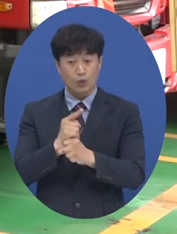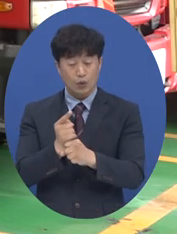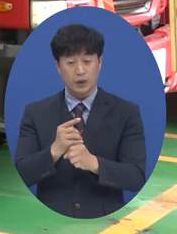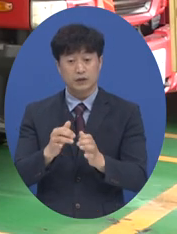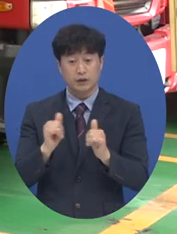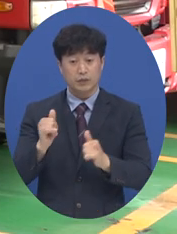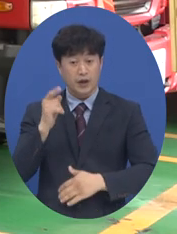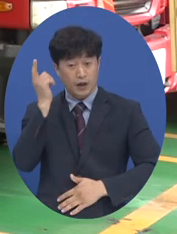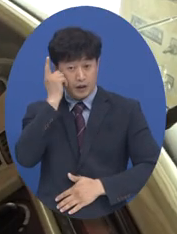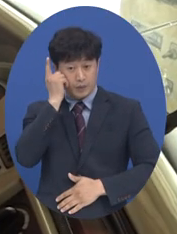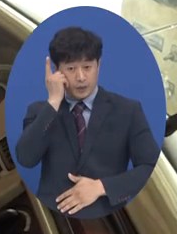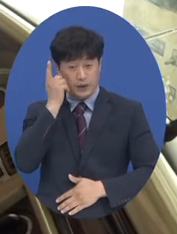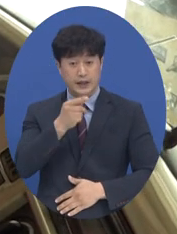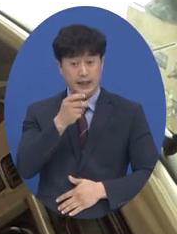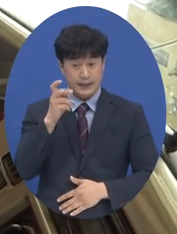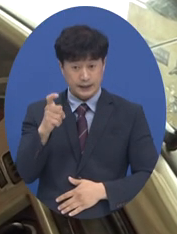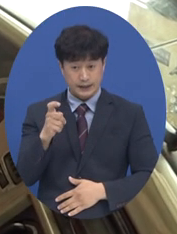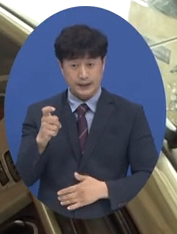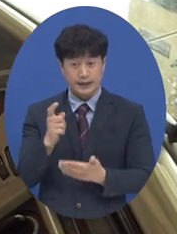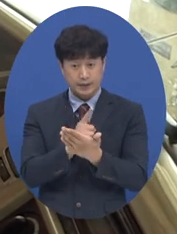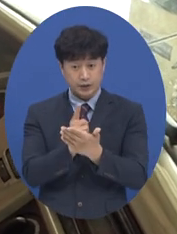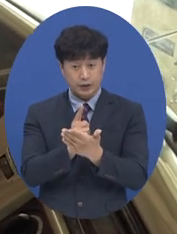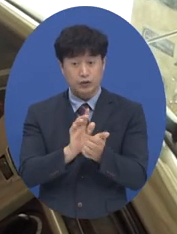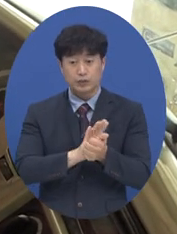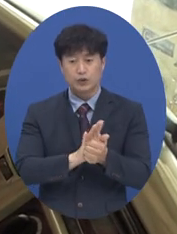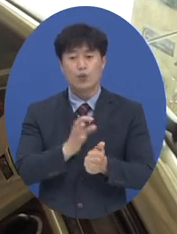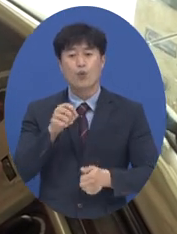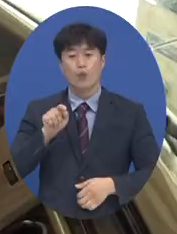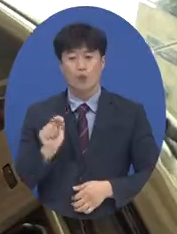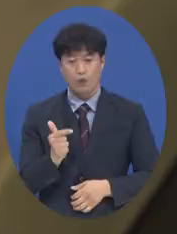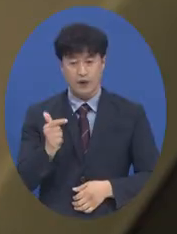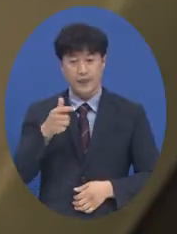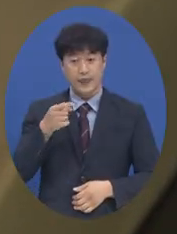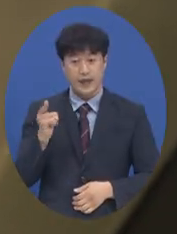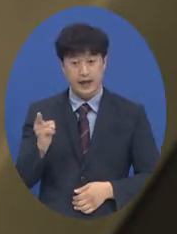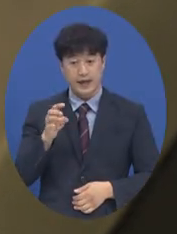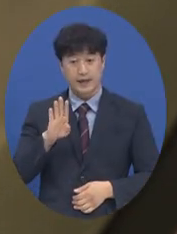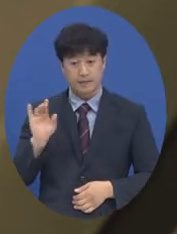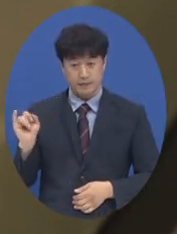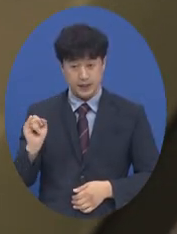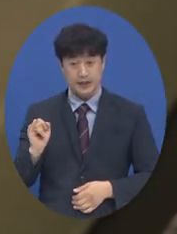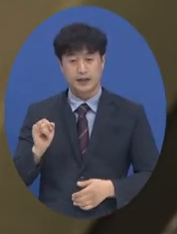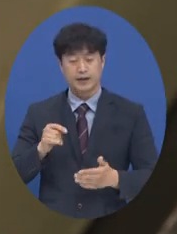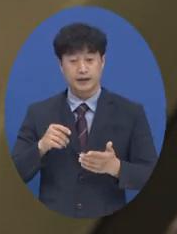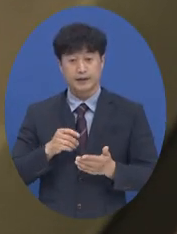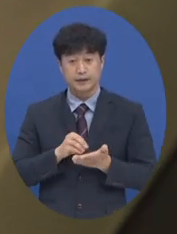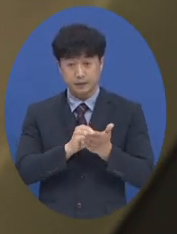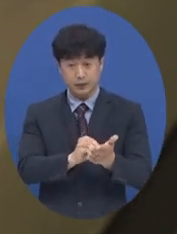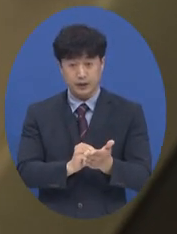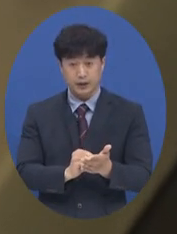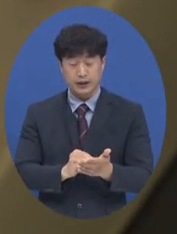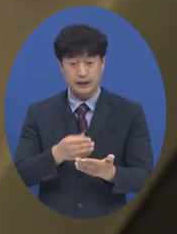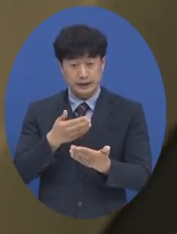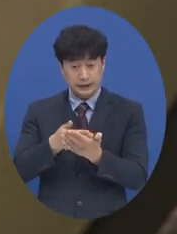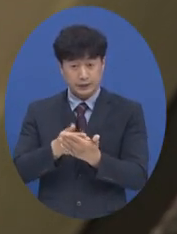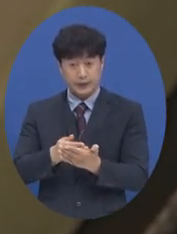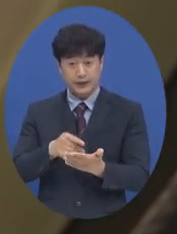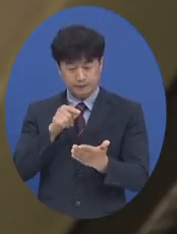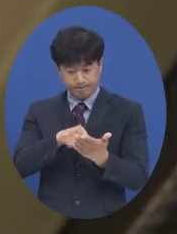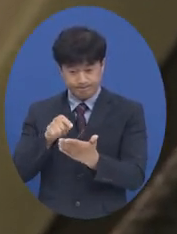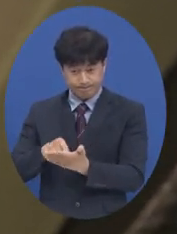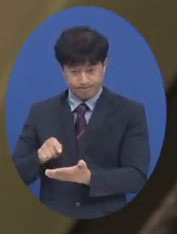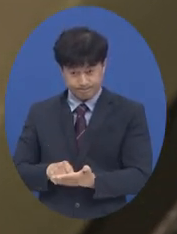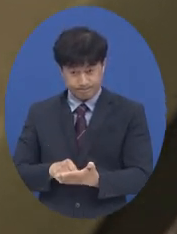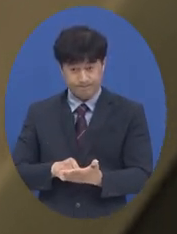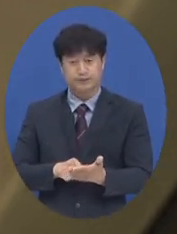소방대원이 휴대전화로 KT 내비게이션 서비스인 원내비에 접속해 지도 속 아이콘을 누르고 경기도 소방 용수시설들의 위치